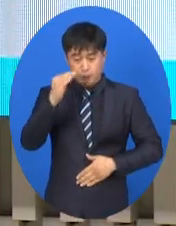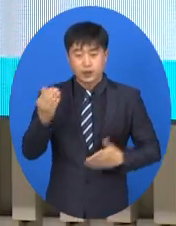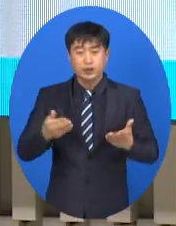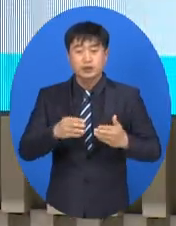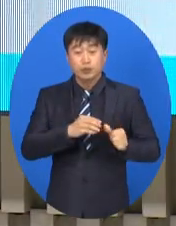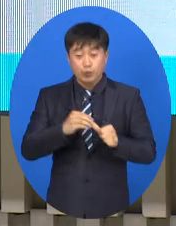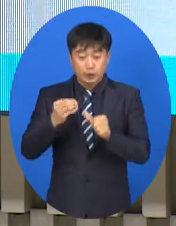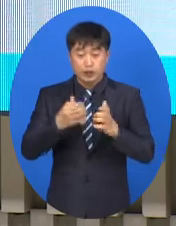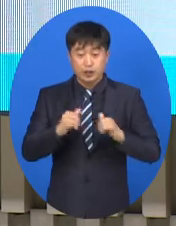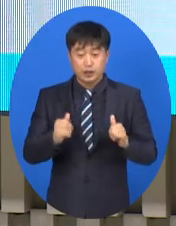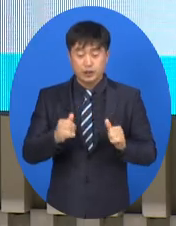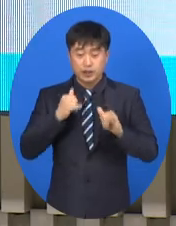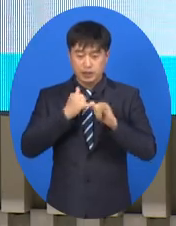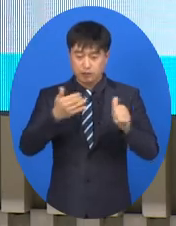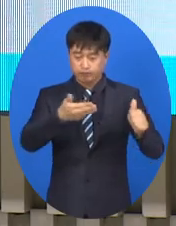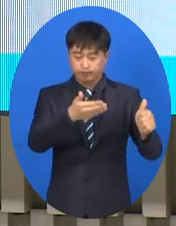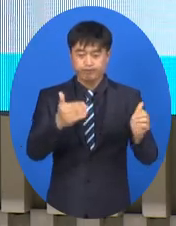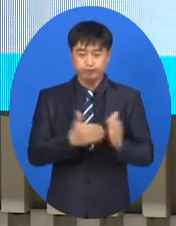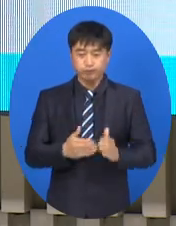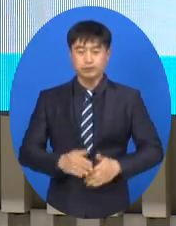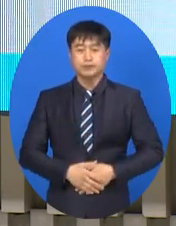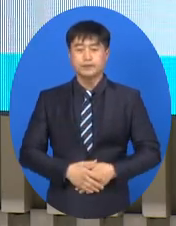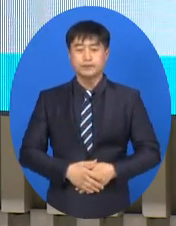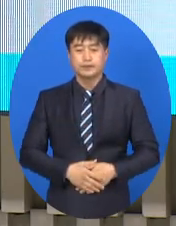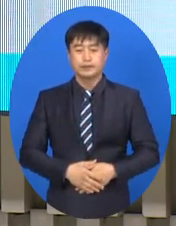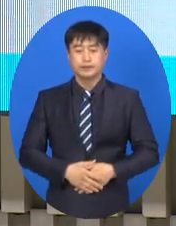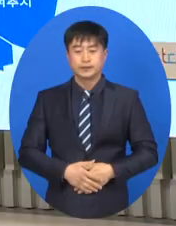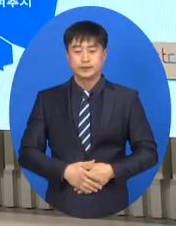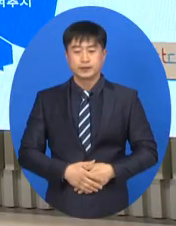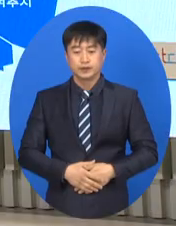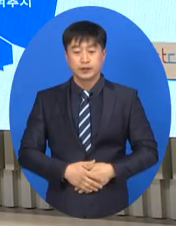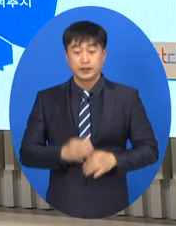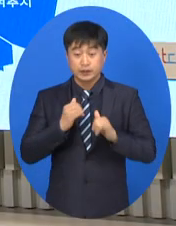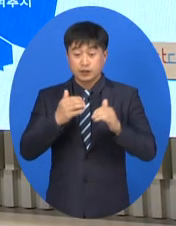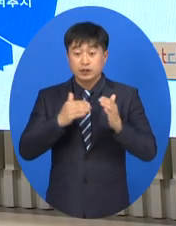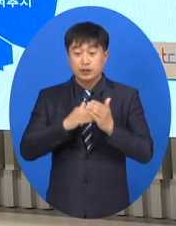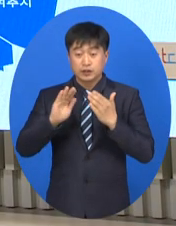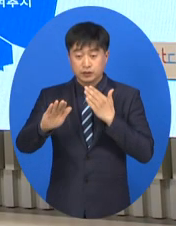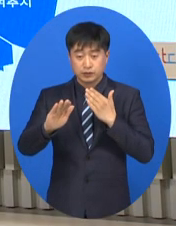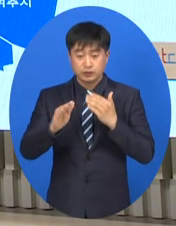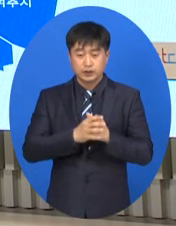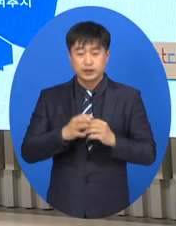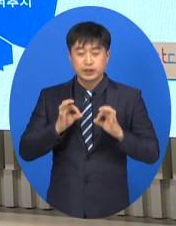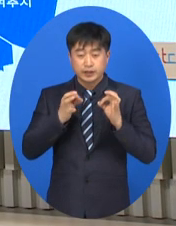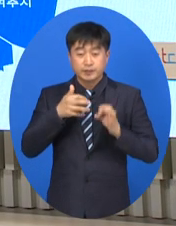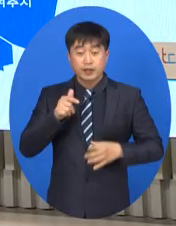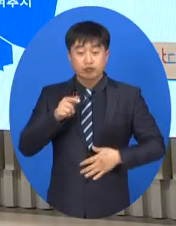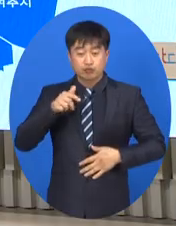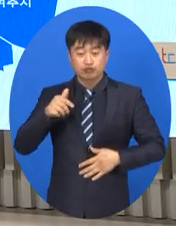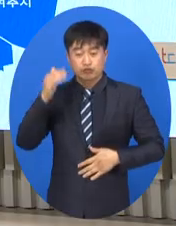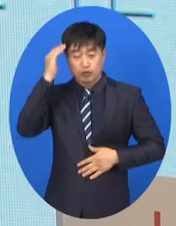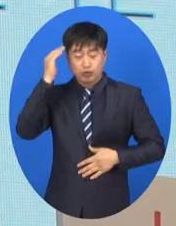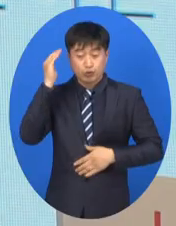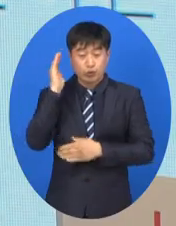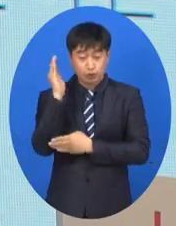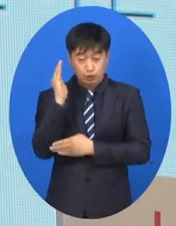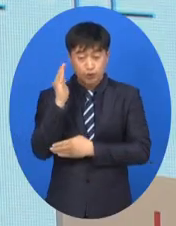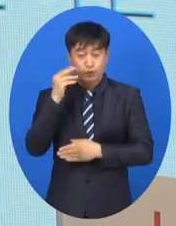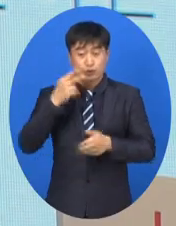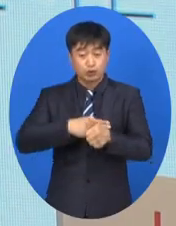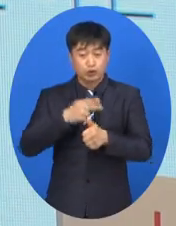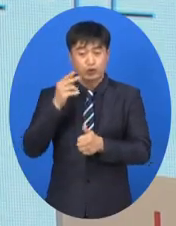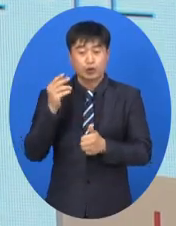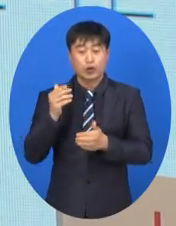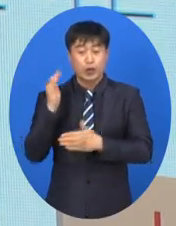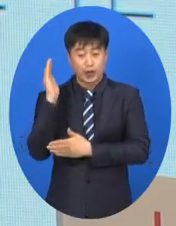사업장에 상생협력 사업장 표창을 수여했습니다. 표창이 끝난 후에는 김남국 고려대 교수를 초빙해